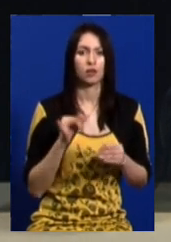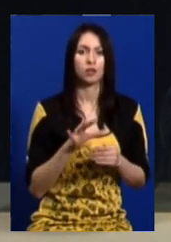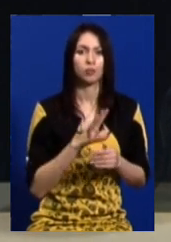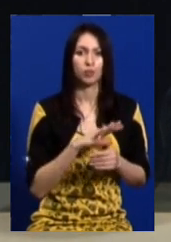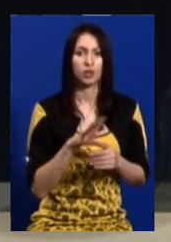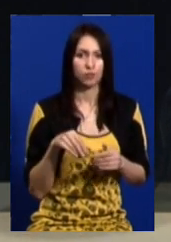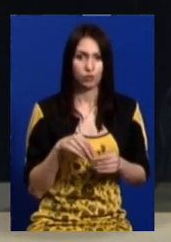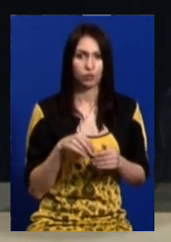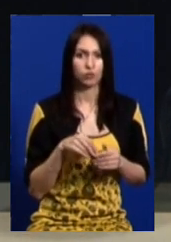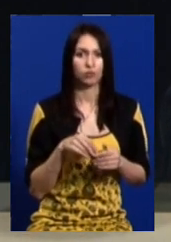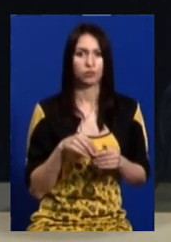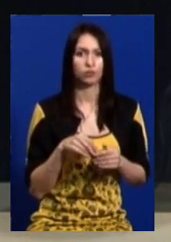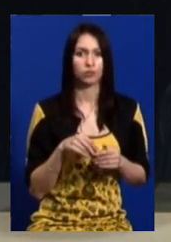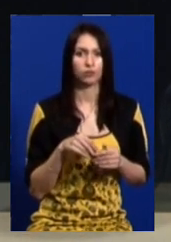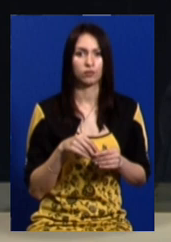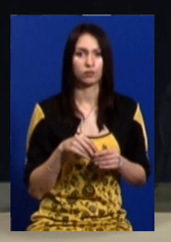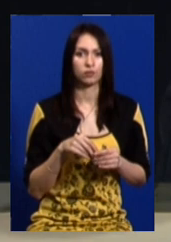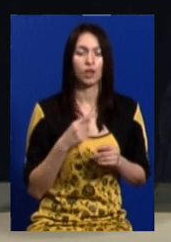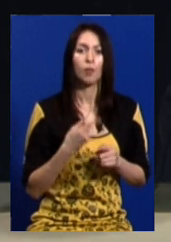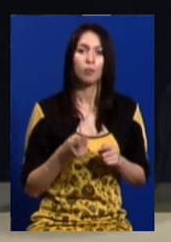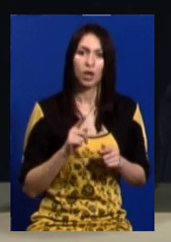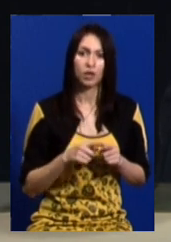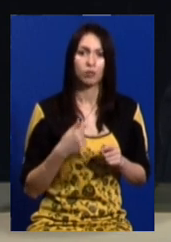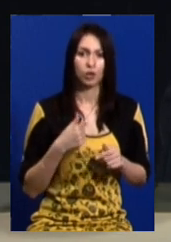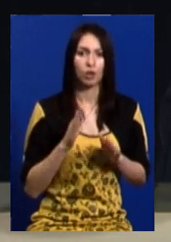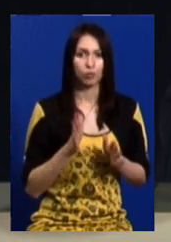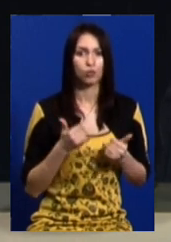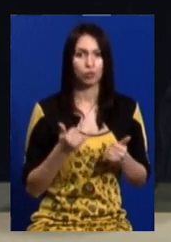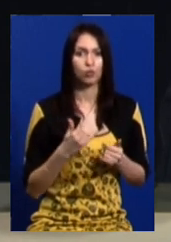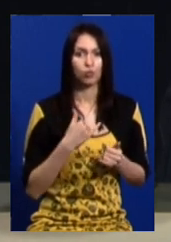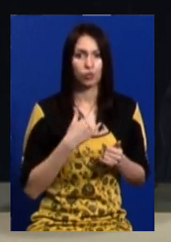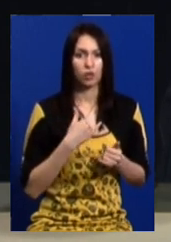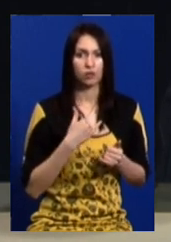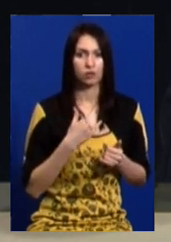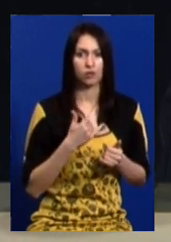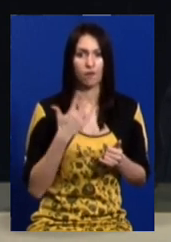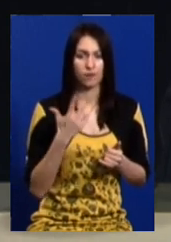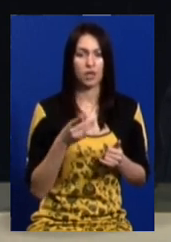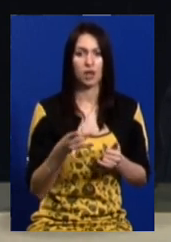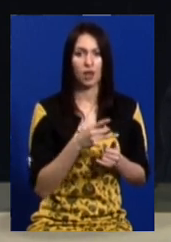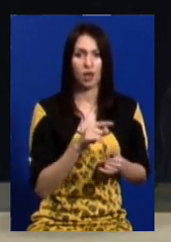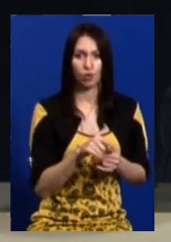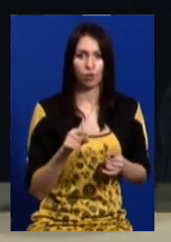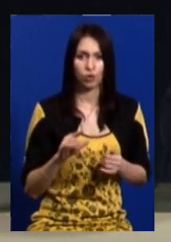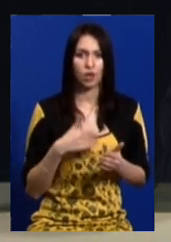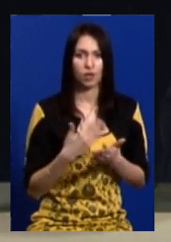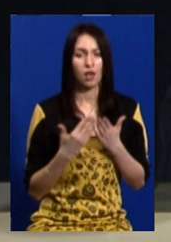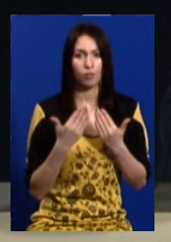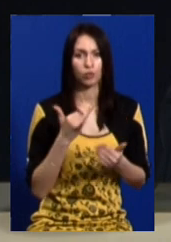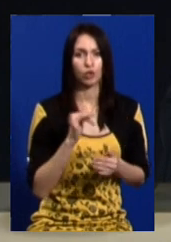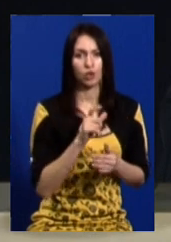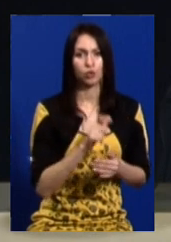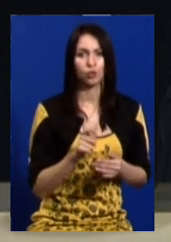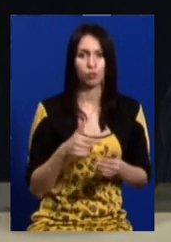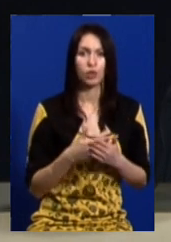блаженнішого митрополита Епіфанія. Тому я буду зараз, в мене є виїзд в 3 райони для спілкування з людьми, для